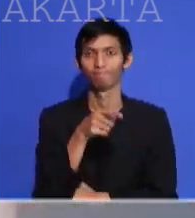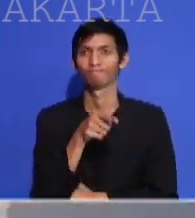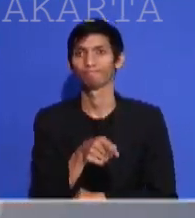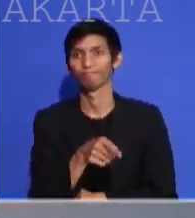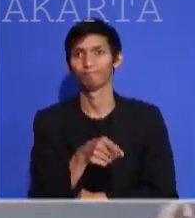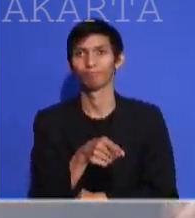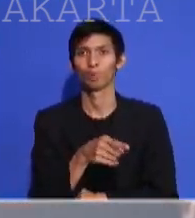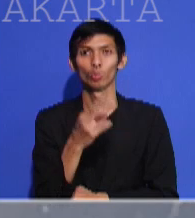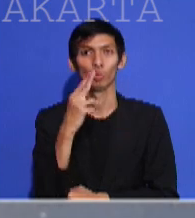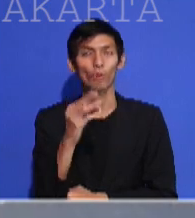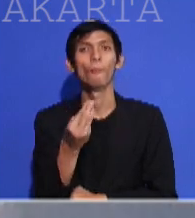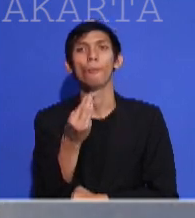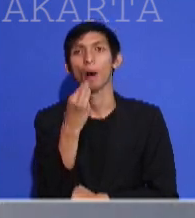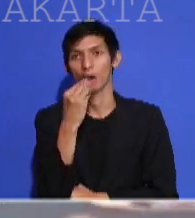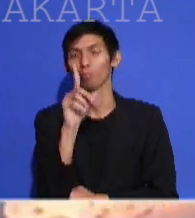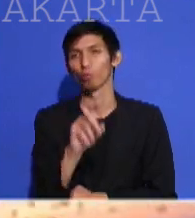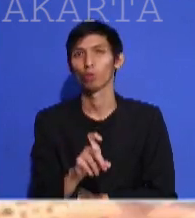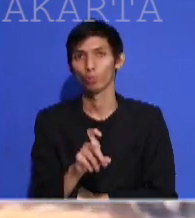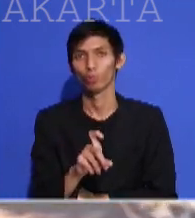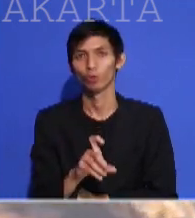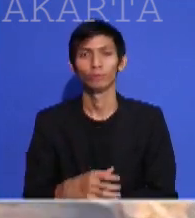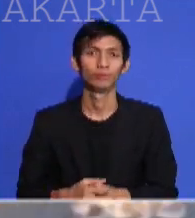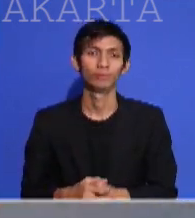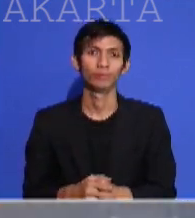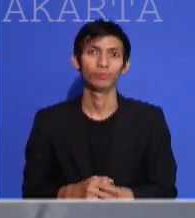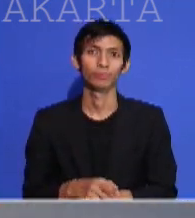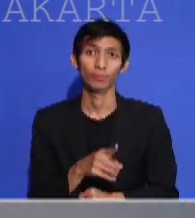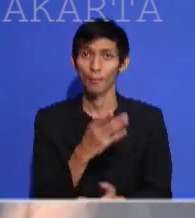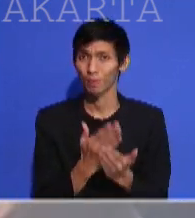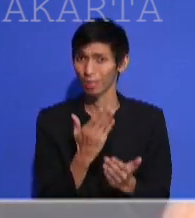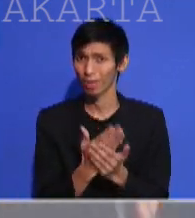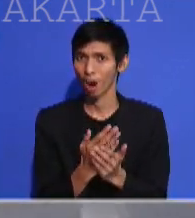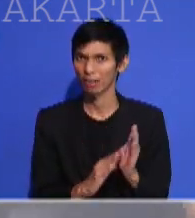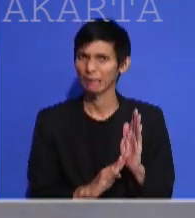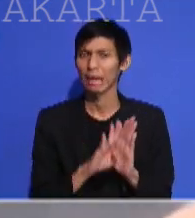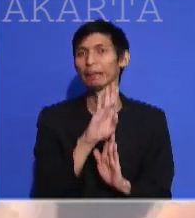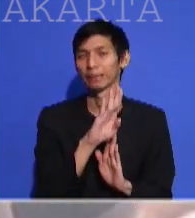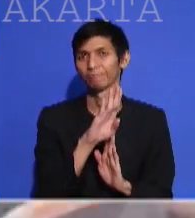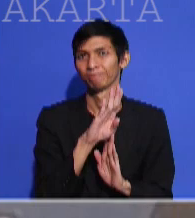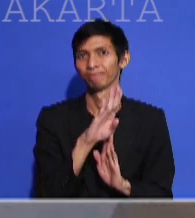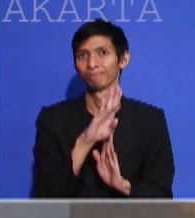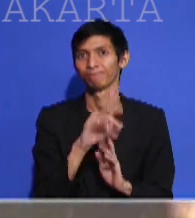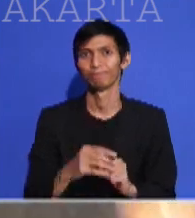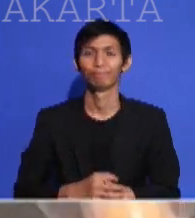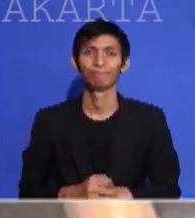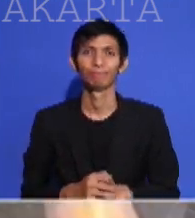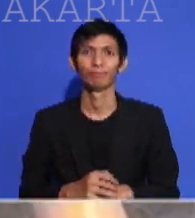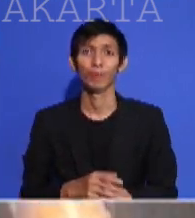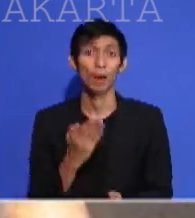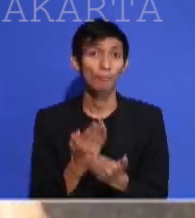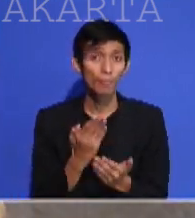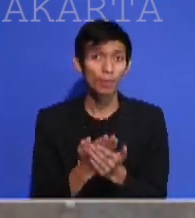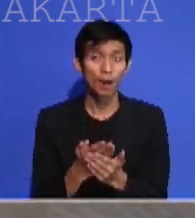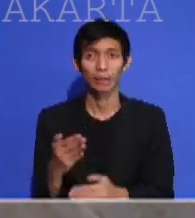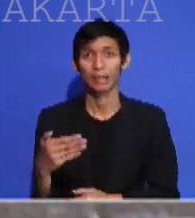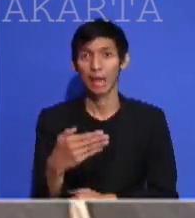dene winih ulam. Usaha ulam konsumsi panyuwunanipun kathah semanten ugi usaha winih ulam. Panyuwunan winih ulam menika